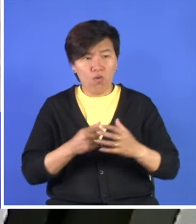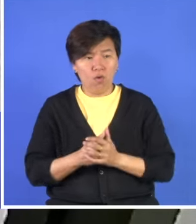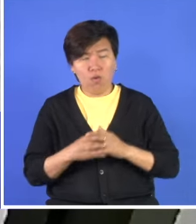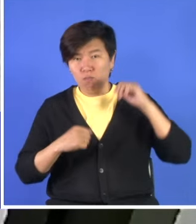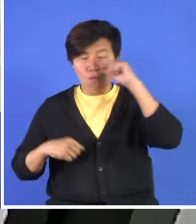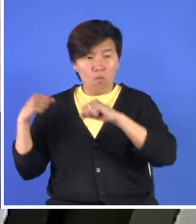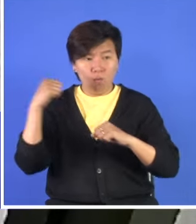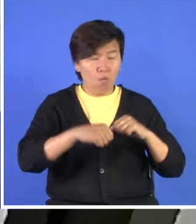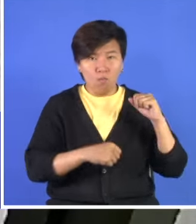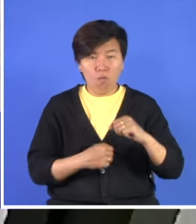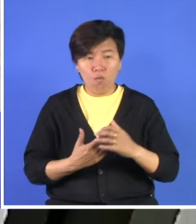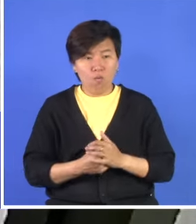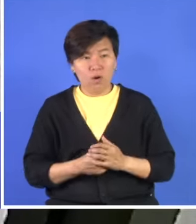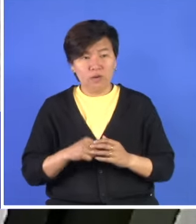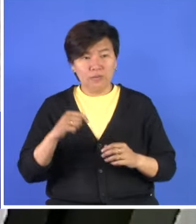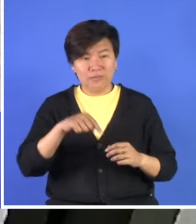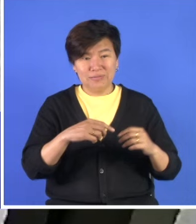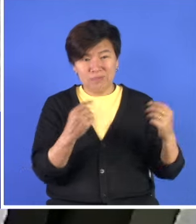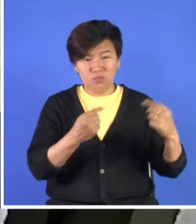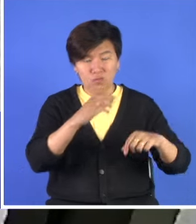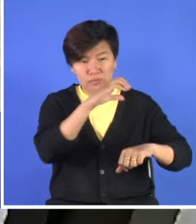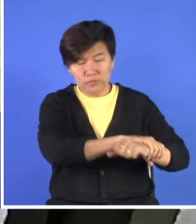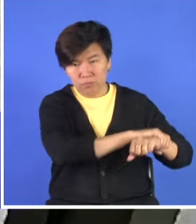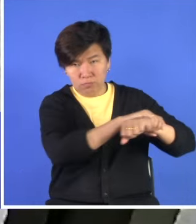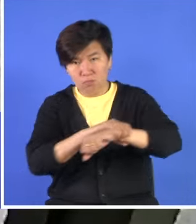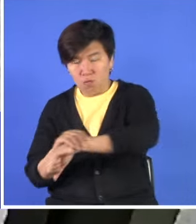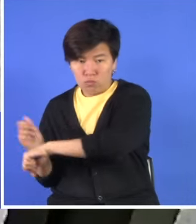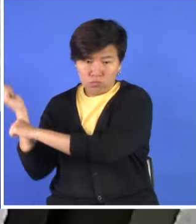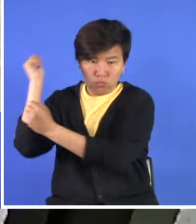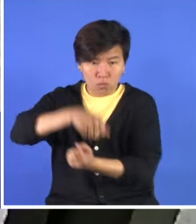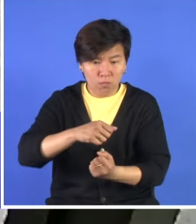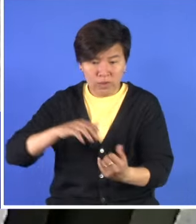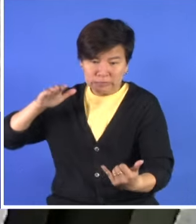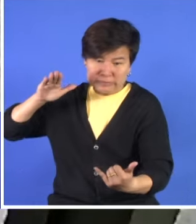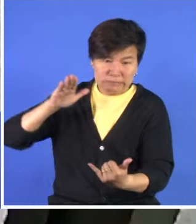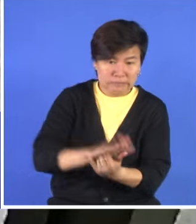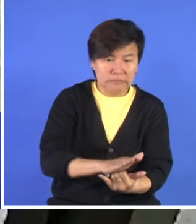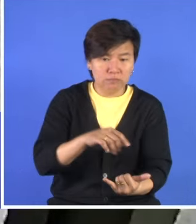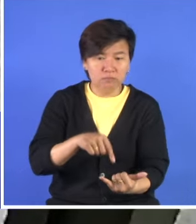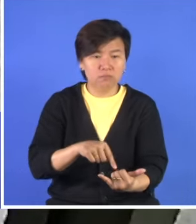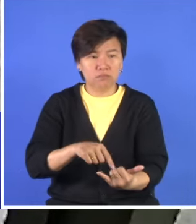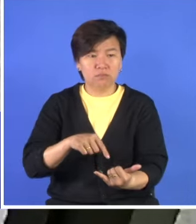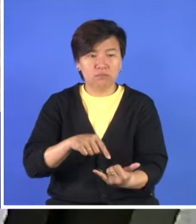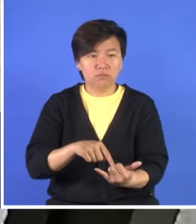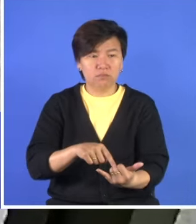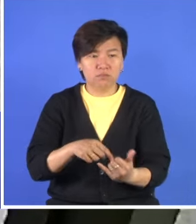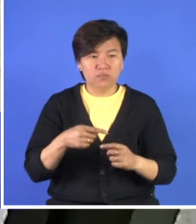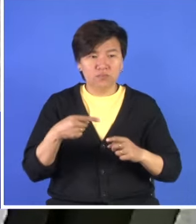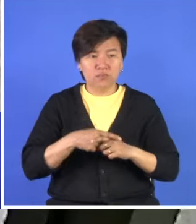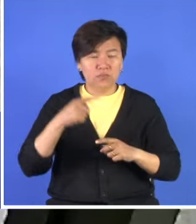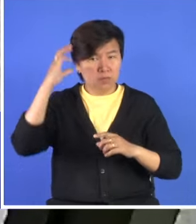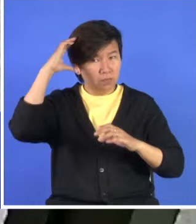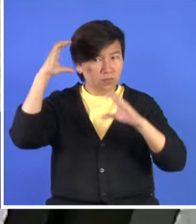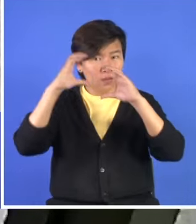ยชายผู้ก่อเหตุจับร่างนายกฤษณะทุ่มลงพื้นและก็ใช้เท้าเนี่ยกระทืบซ้ำจนนายกฤษณะเนี่ยได้รับบาดเจ็บเลือดข้างในสมอง